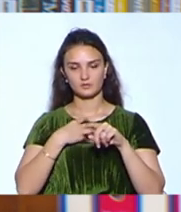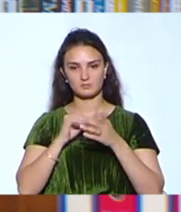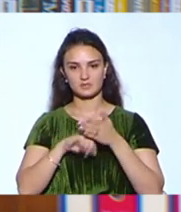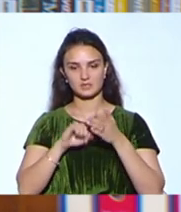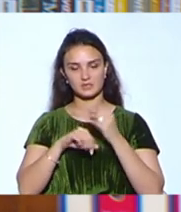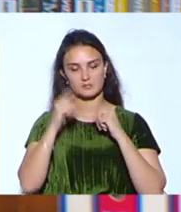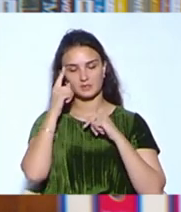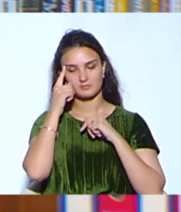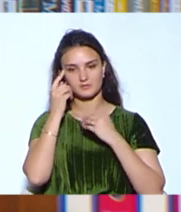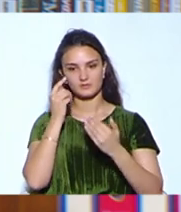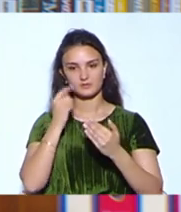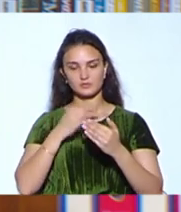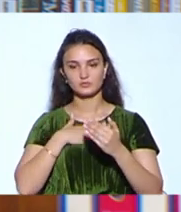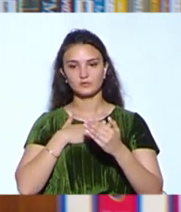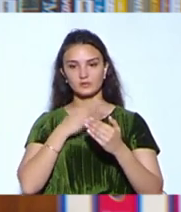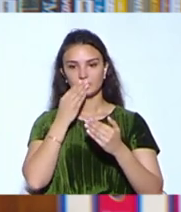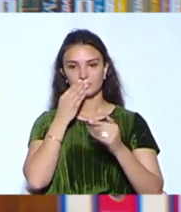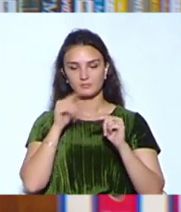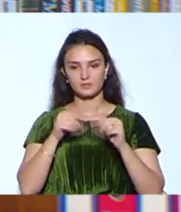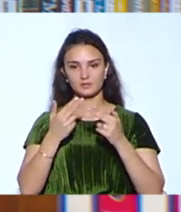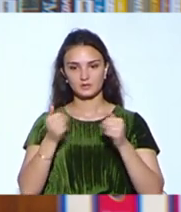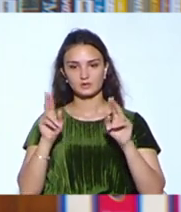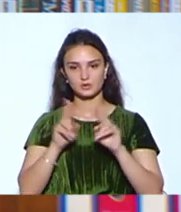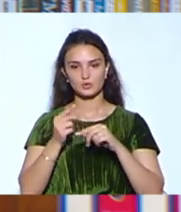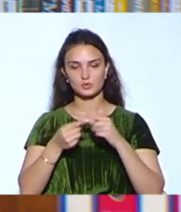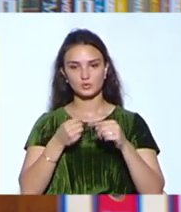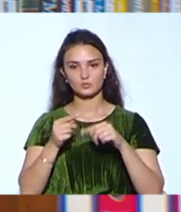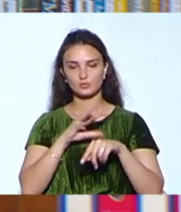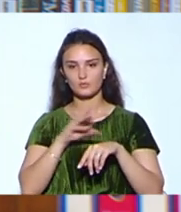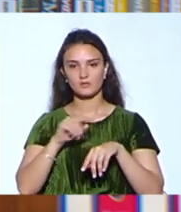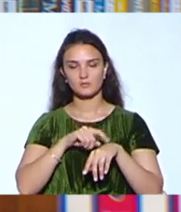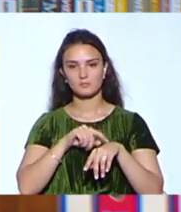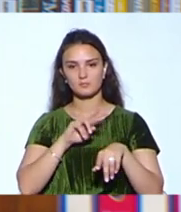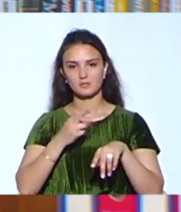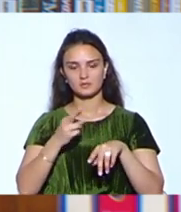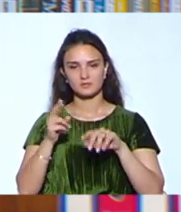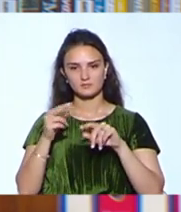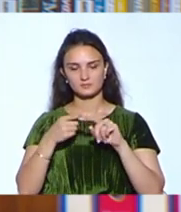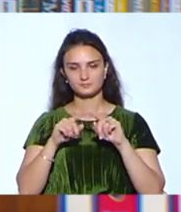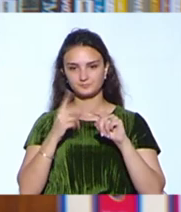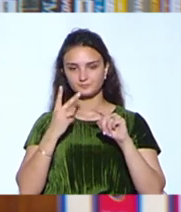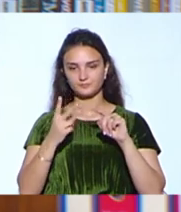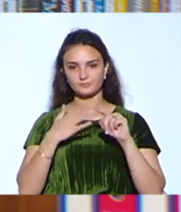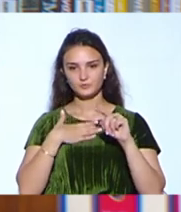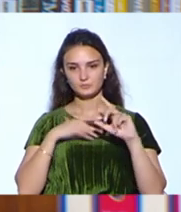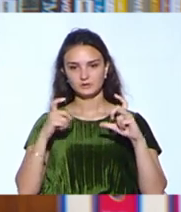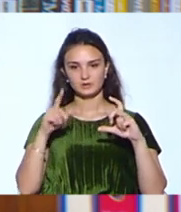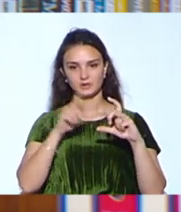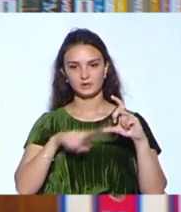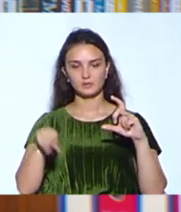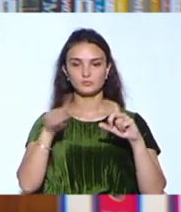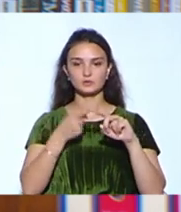საბაბია დაფიქრებისათვის. ჩვენი კვების ბლოკი ტრადიციულად, როგორც ყველა პარასკევს, გამოიყურება როგორც ჩემი თეფში. ეს